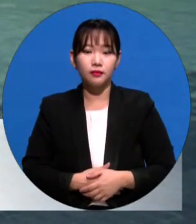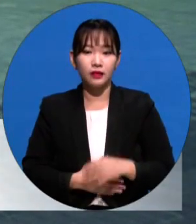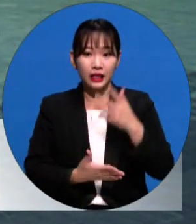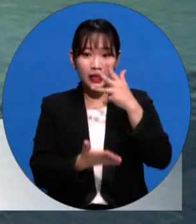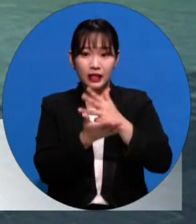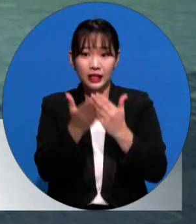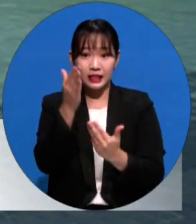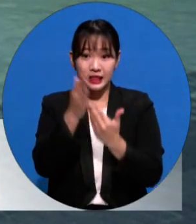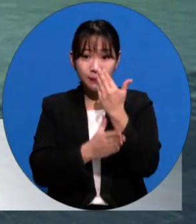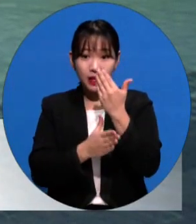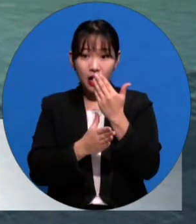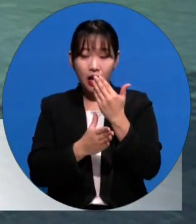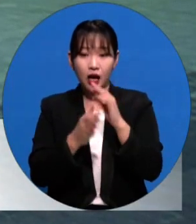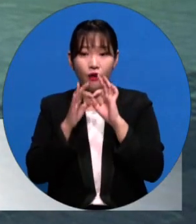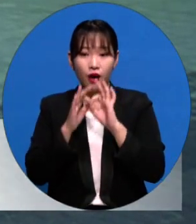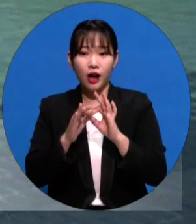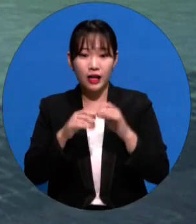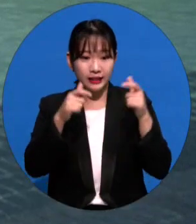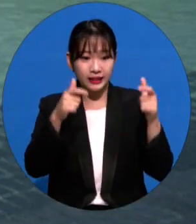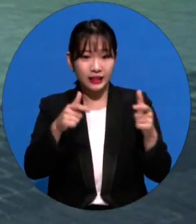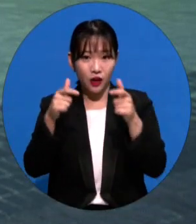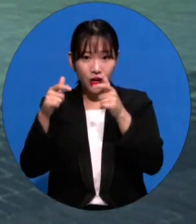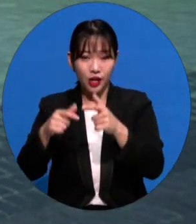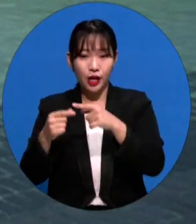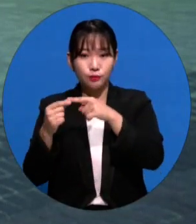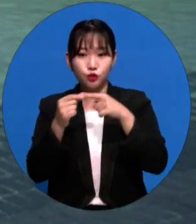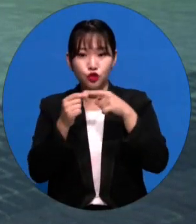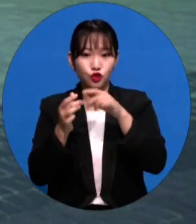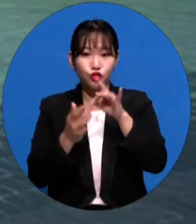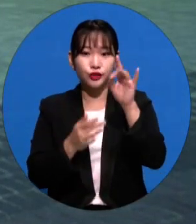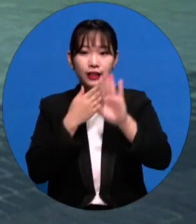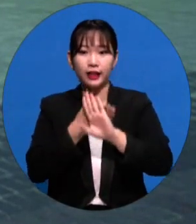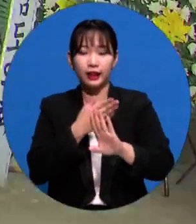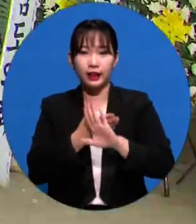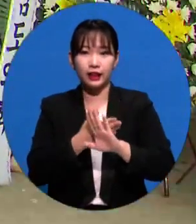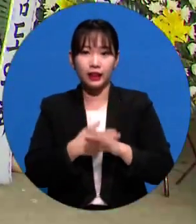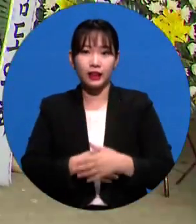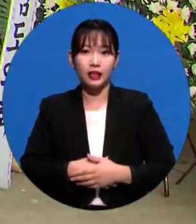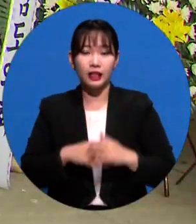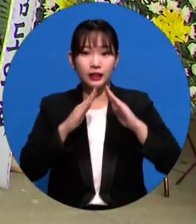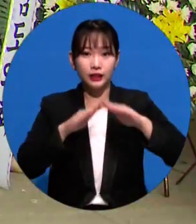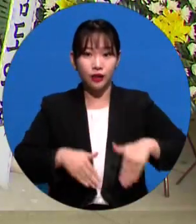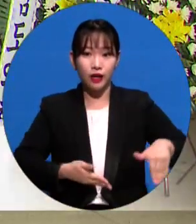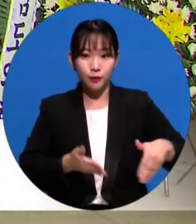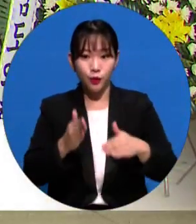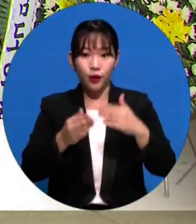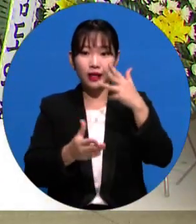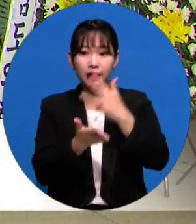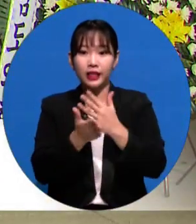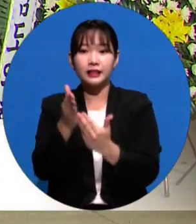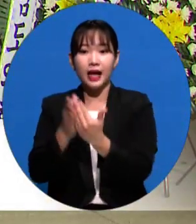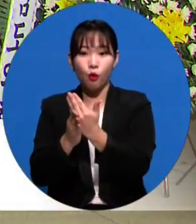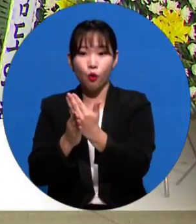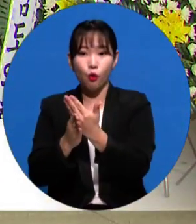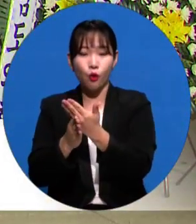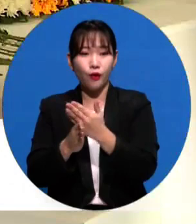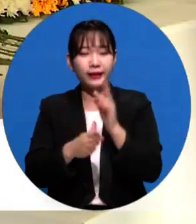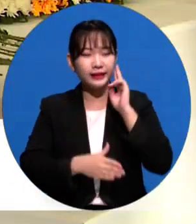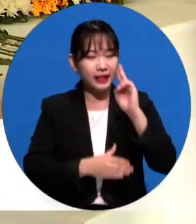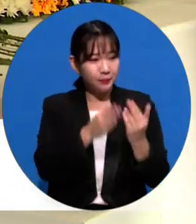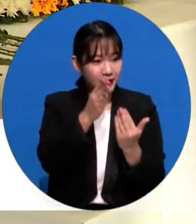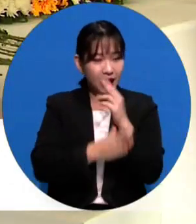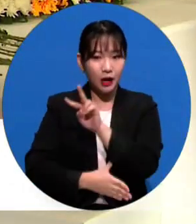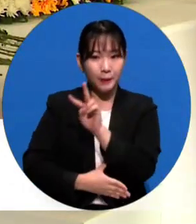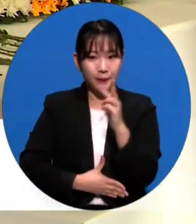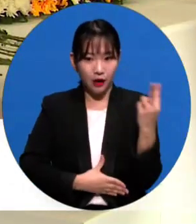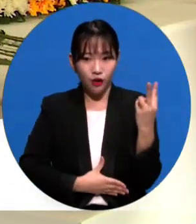이태원 참사와 관련한 지자체별 문구 선택이 엇갈리고 있습니다. 전라남도가 이태원 사고에서 이태원 참사로